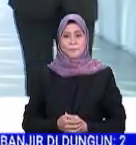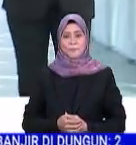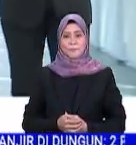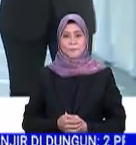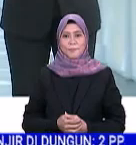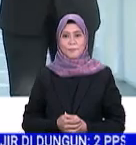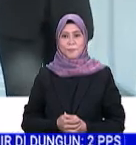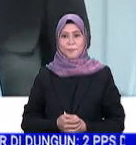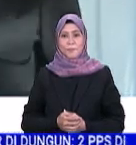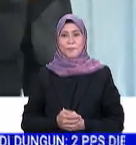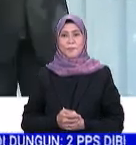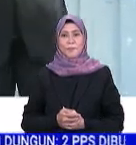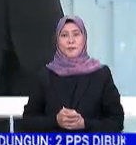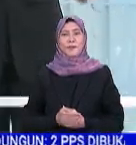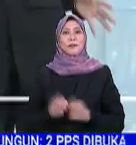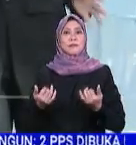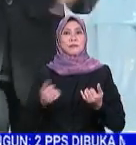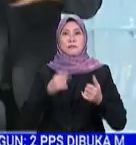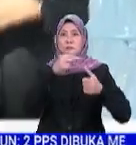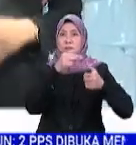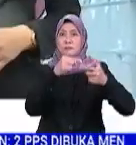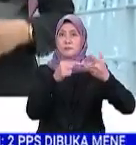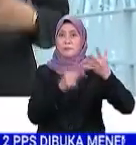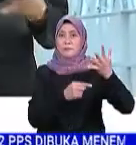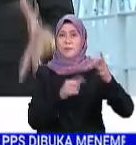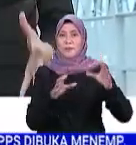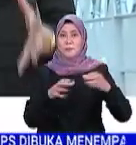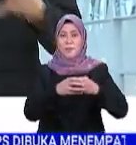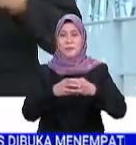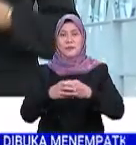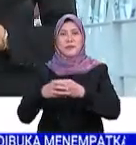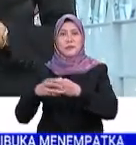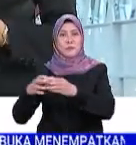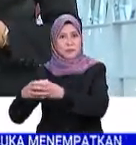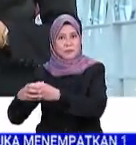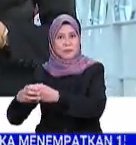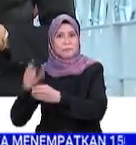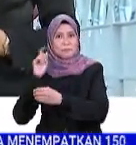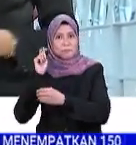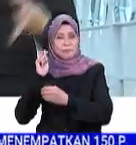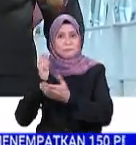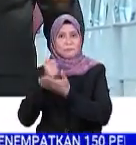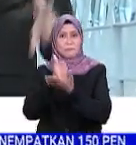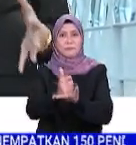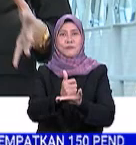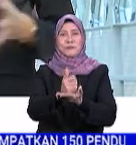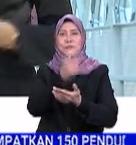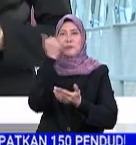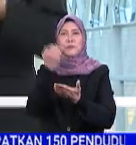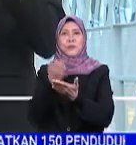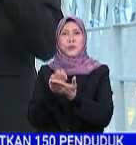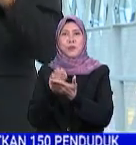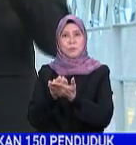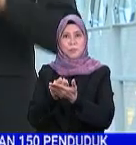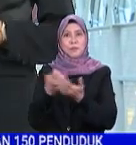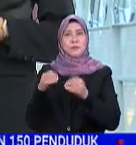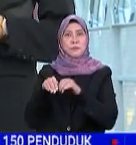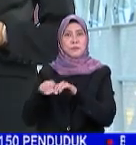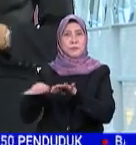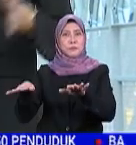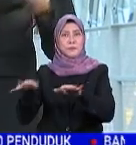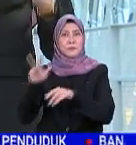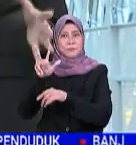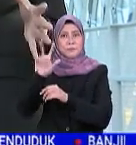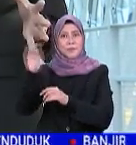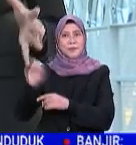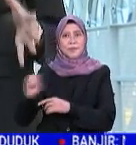Susulan pelaksanaan pakej-pakej ransangan berkenaan, tren pemulihan telah dapat dilihat apabila ekonomi negara berkembang 3%